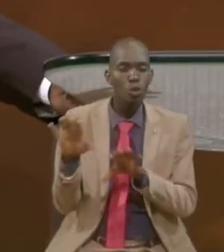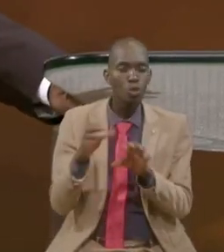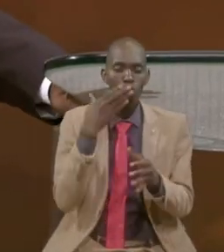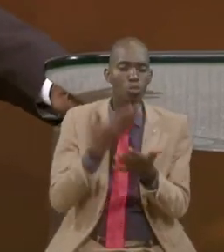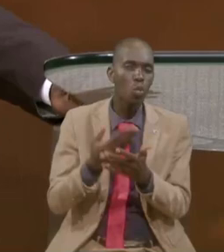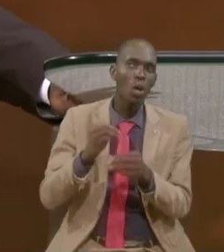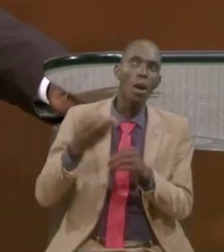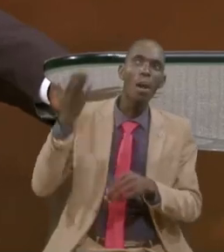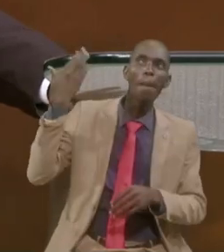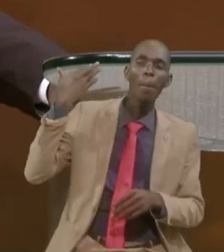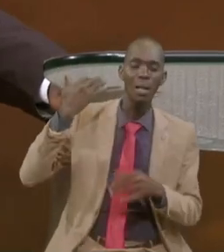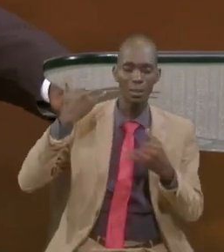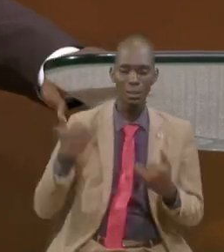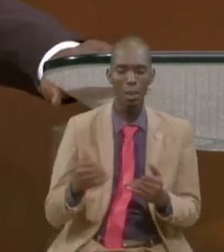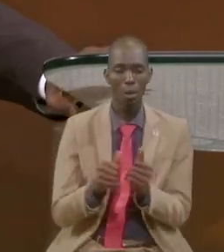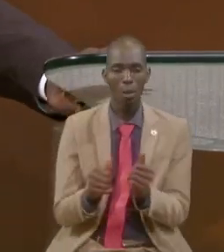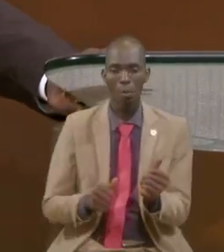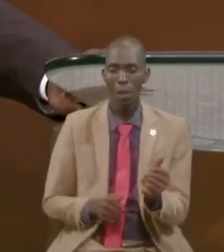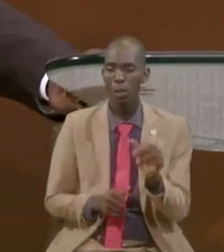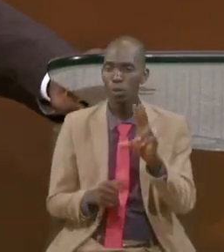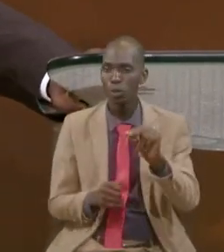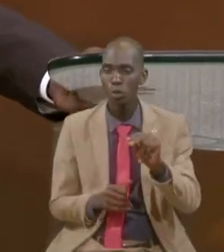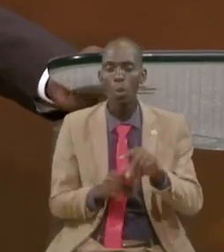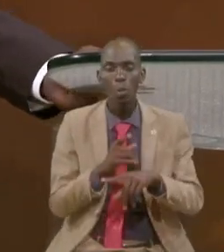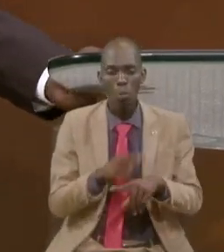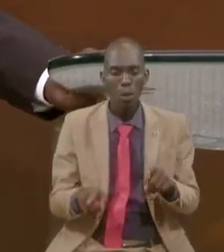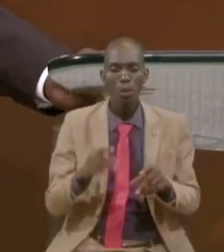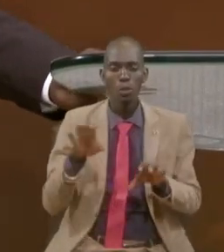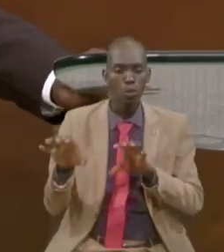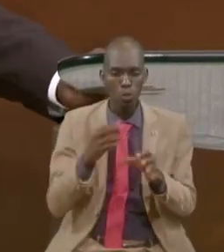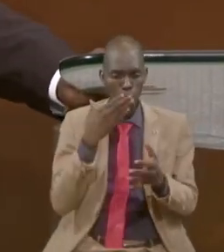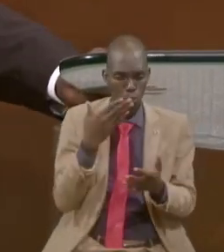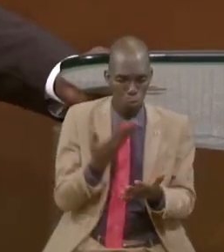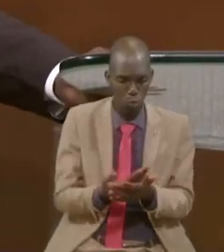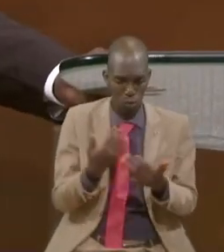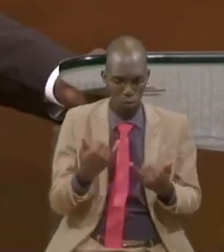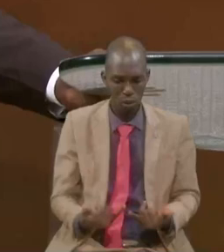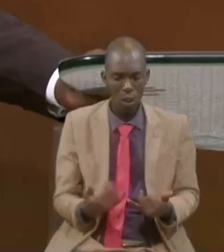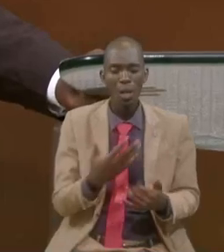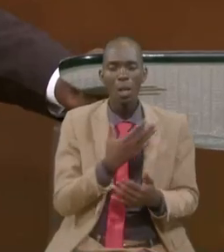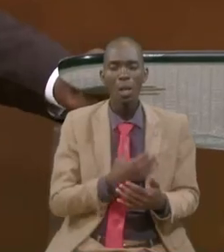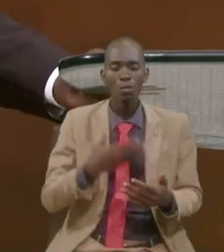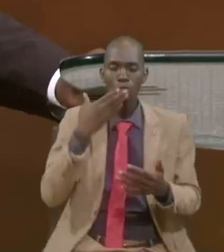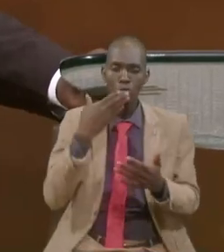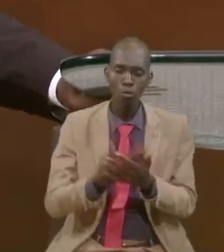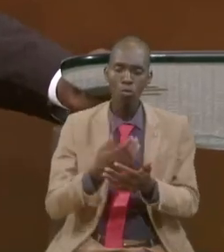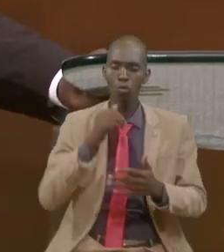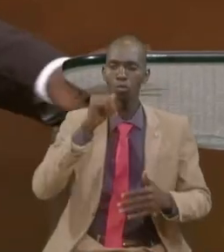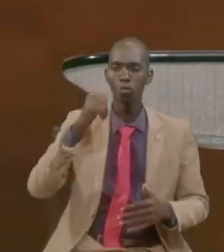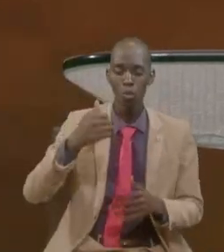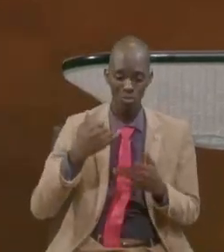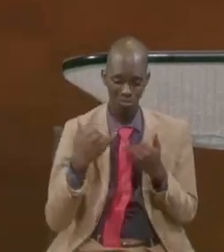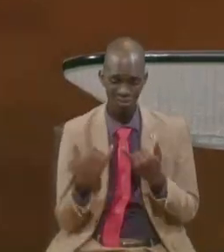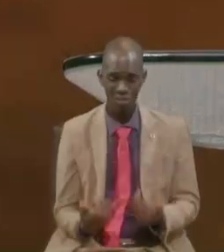que la personne fait le bien. Ce n'est pas que la personne fait le bien dans le passé. Maintenant, la personne est rétrograde. C'est parce que la personne nous promet de faire le